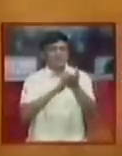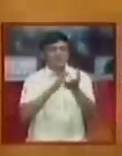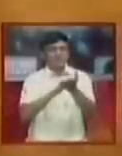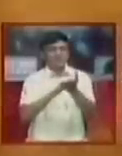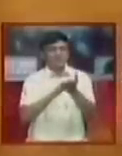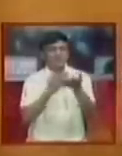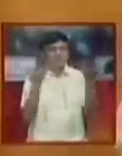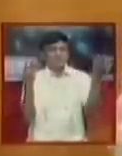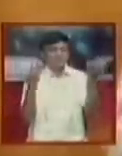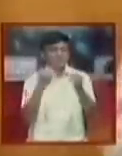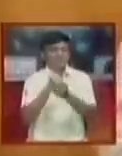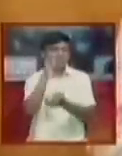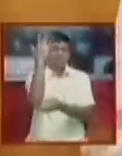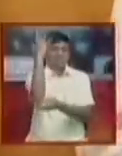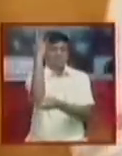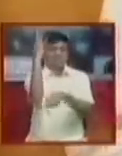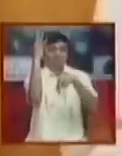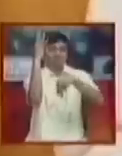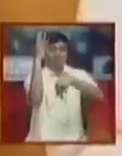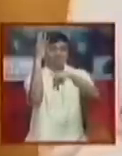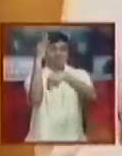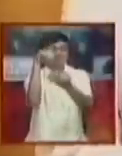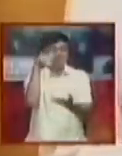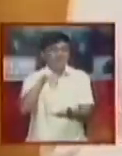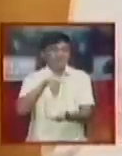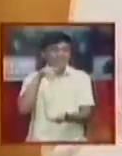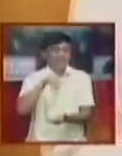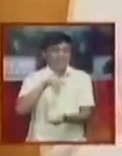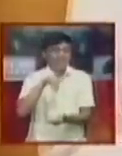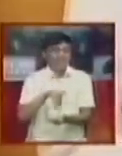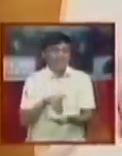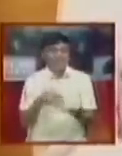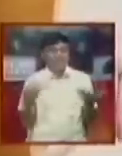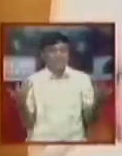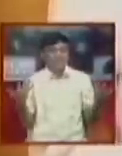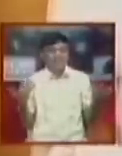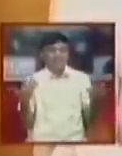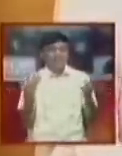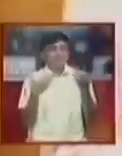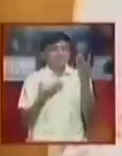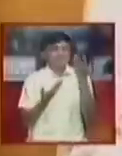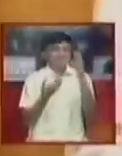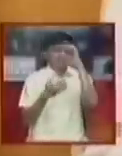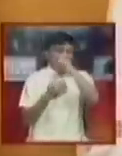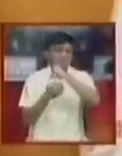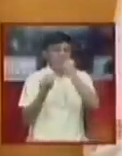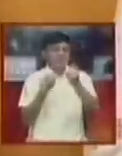ng puno pa rin kaya sila unang matututo ng abakada? Nakasalampak pa